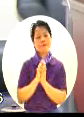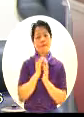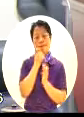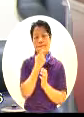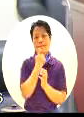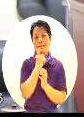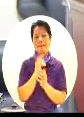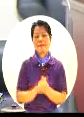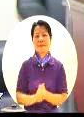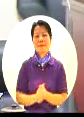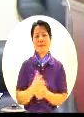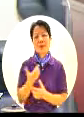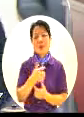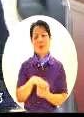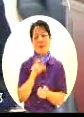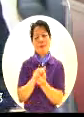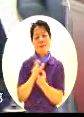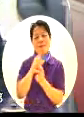我看你笑到上大声。